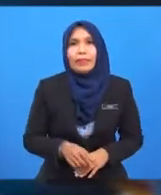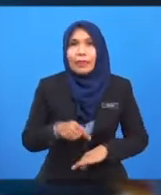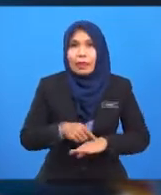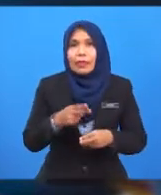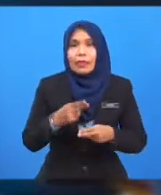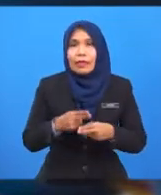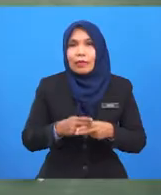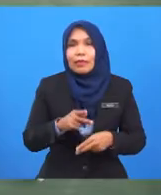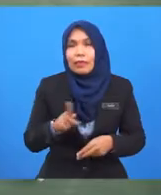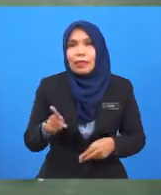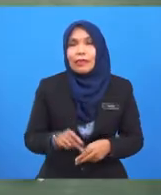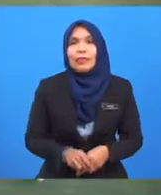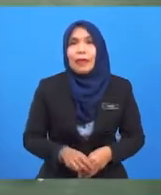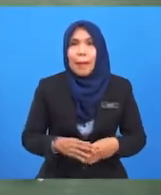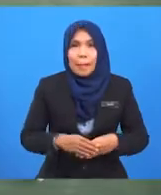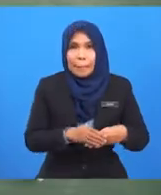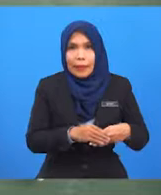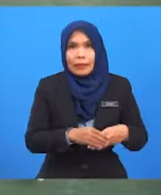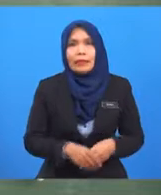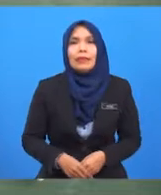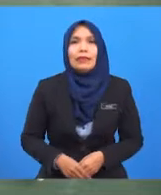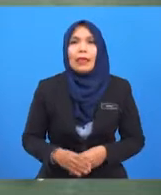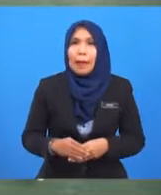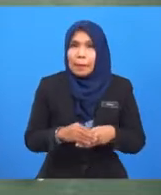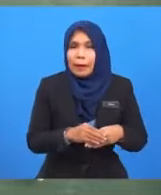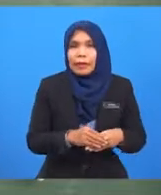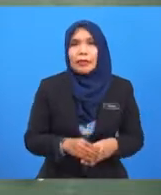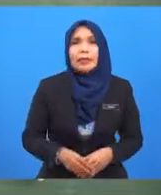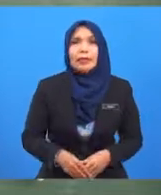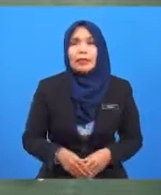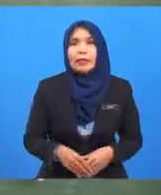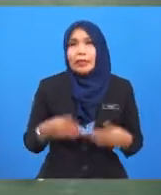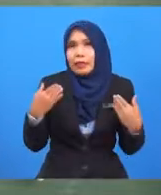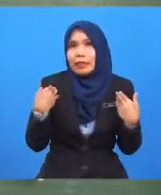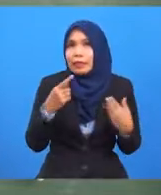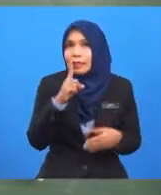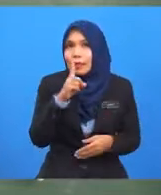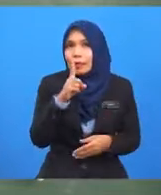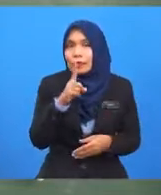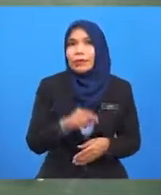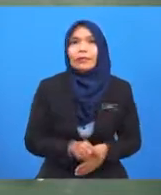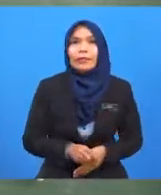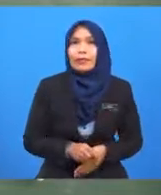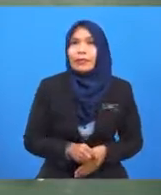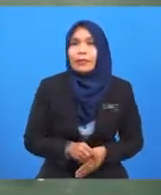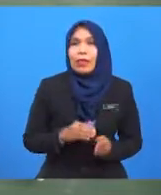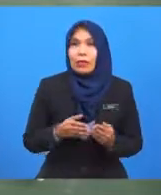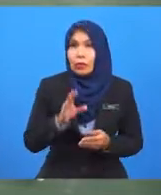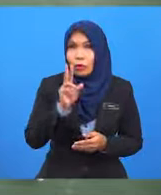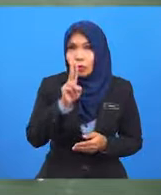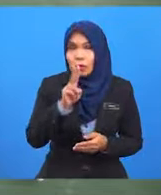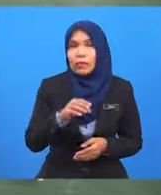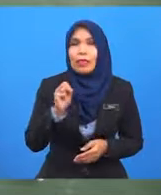sebagai baji. Baji mempunyai satu atau dua